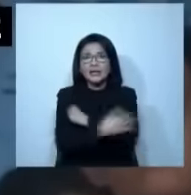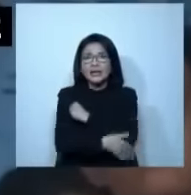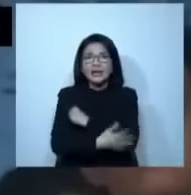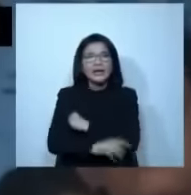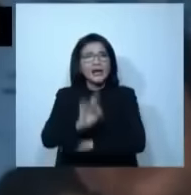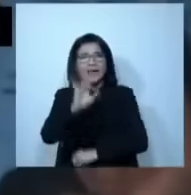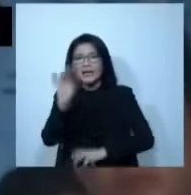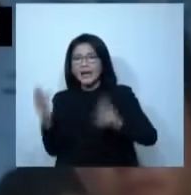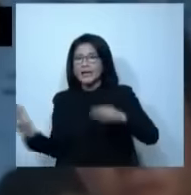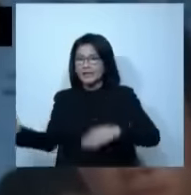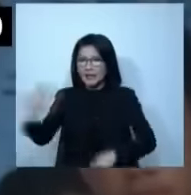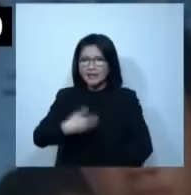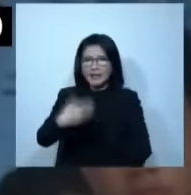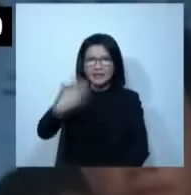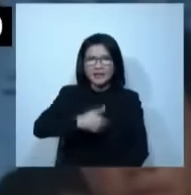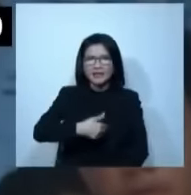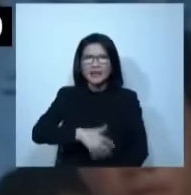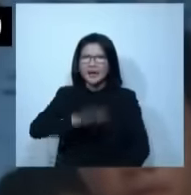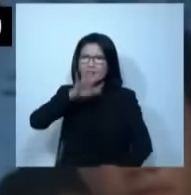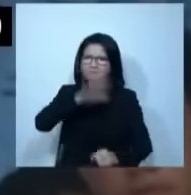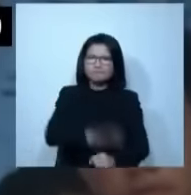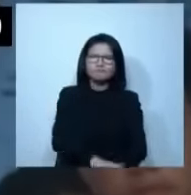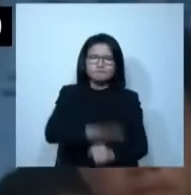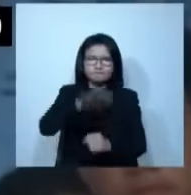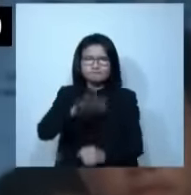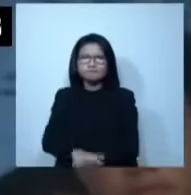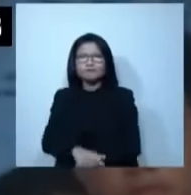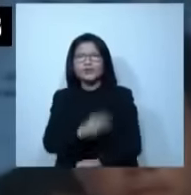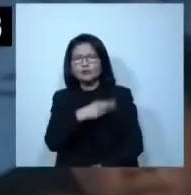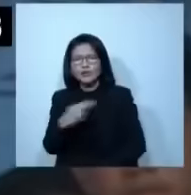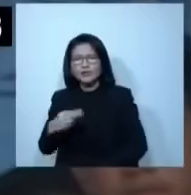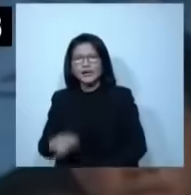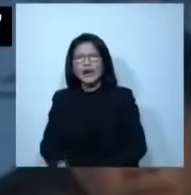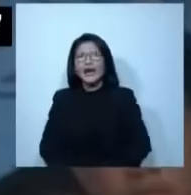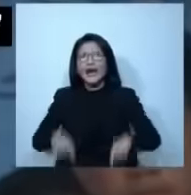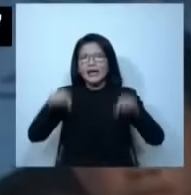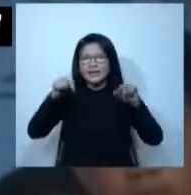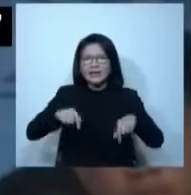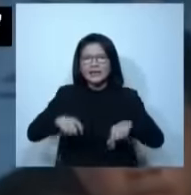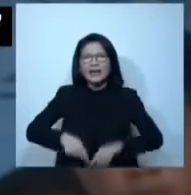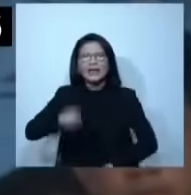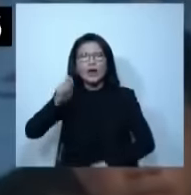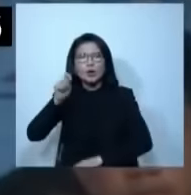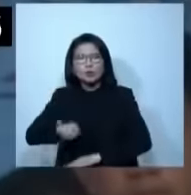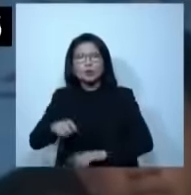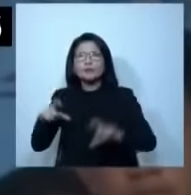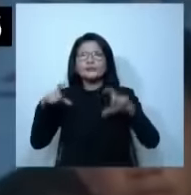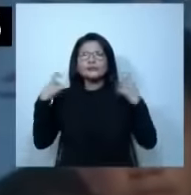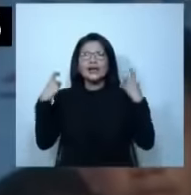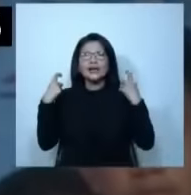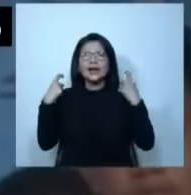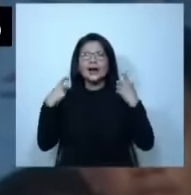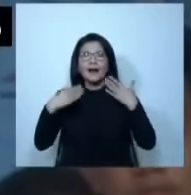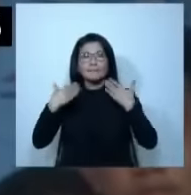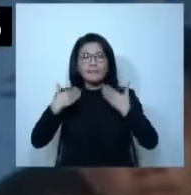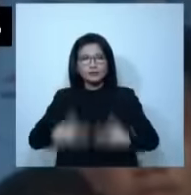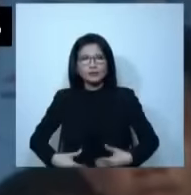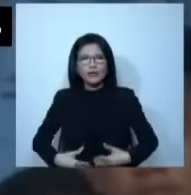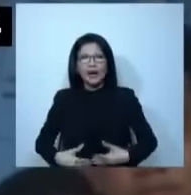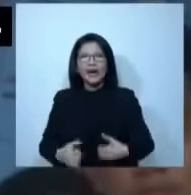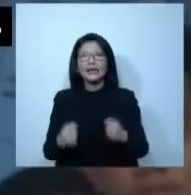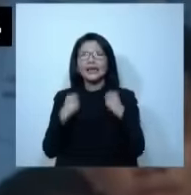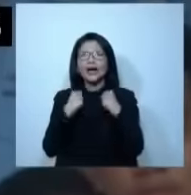datang menindas kita, merampas kita, dan ini adalah hukum sejarah manusia. Yang